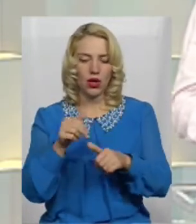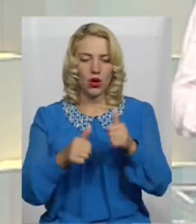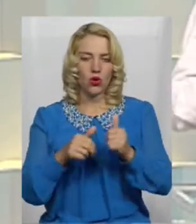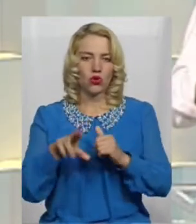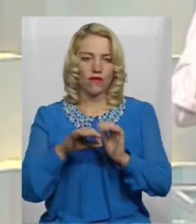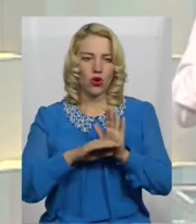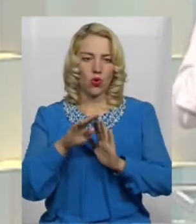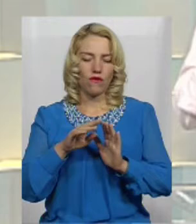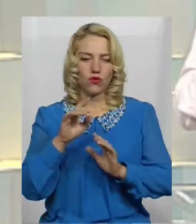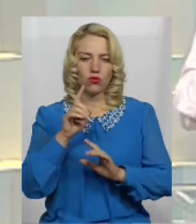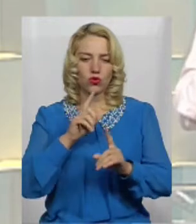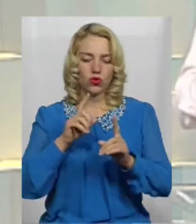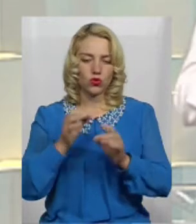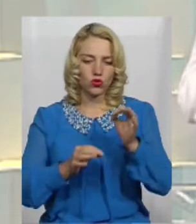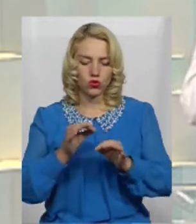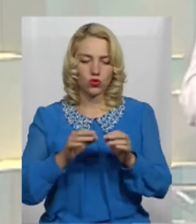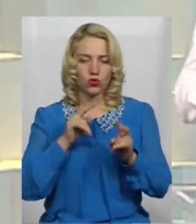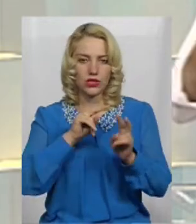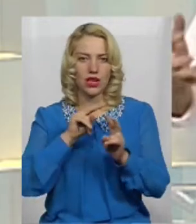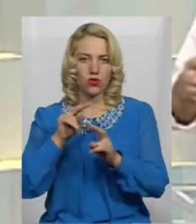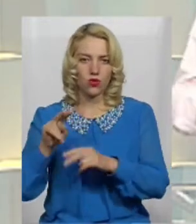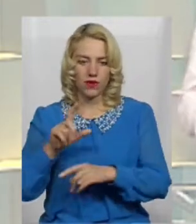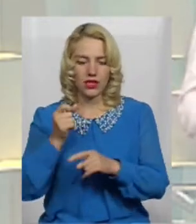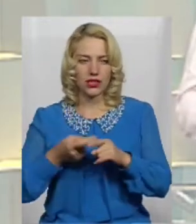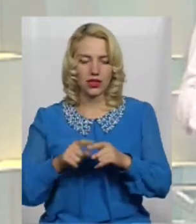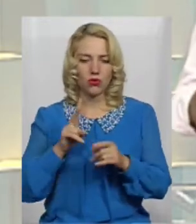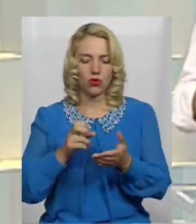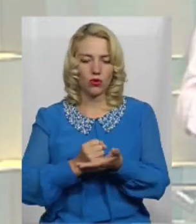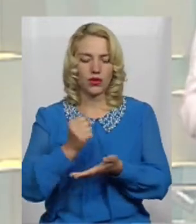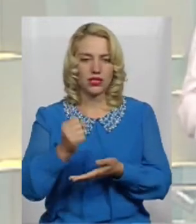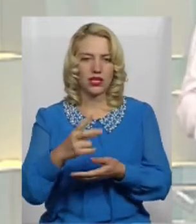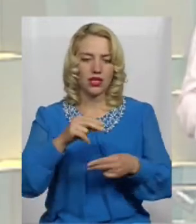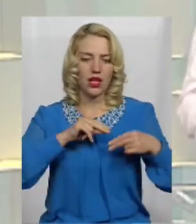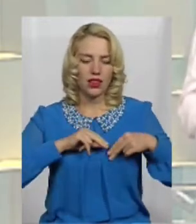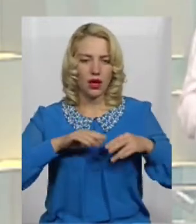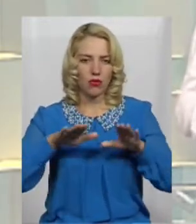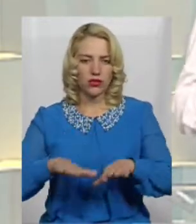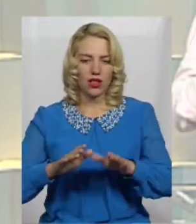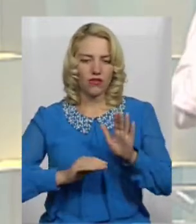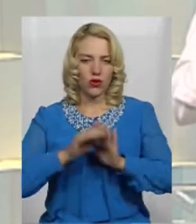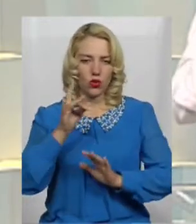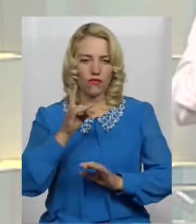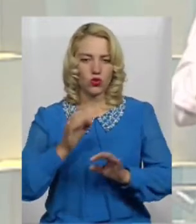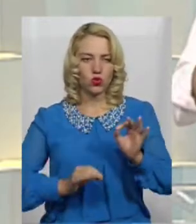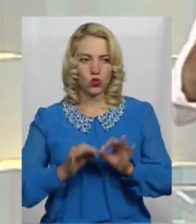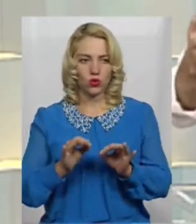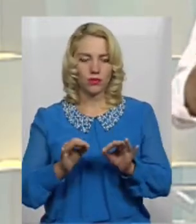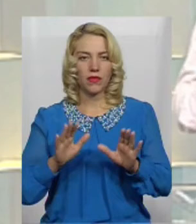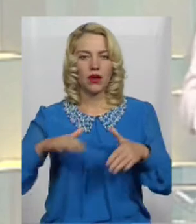Верховного суду, слідкували за тим, кого призначать на посади до Верховного суду.